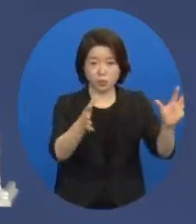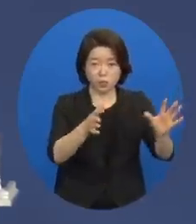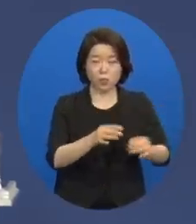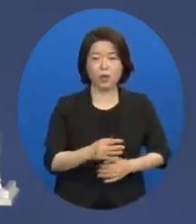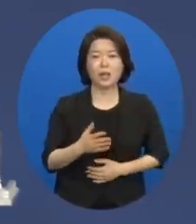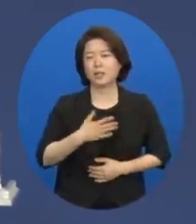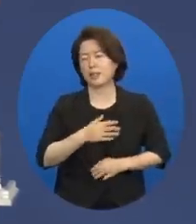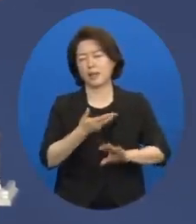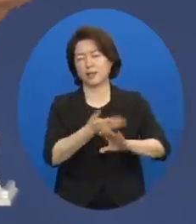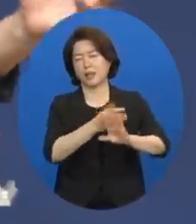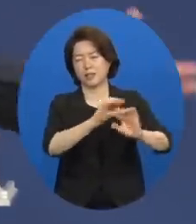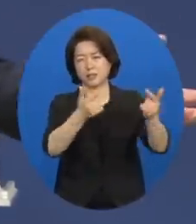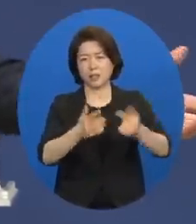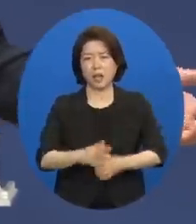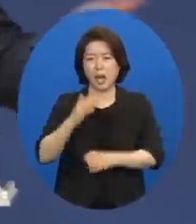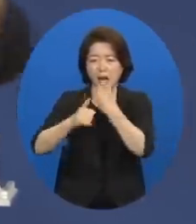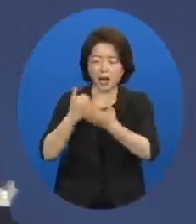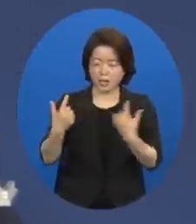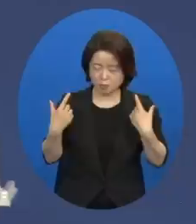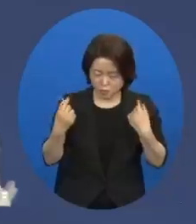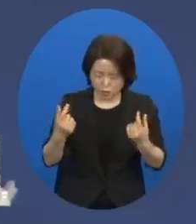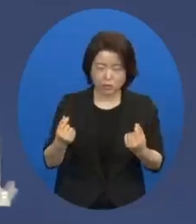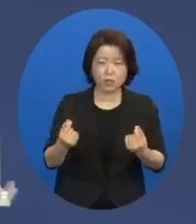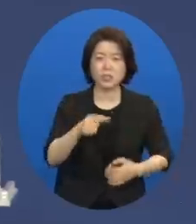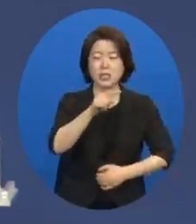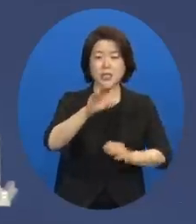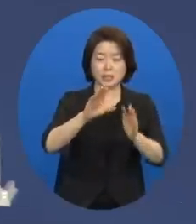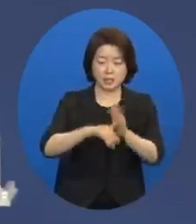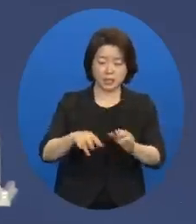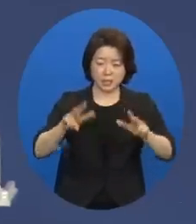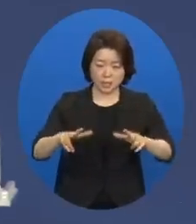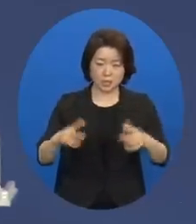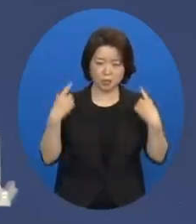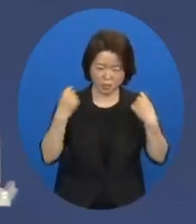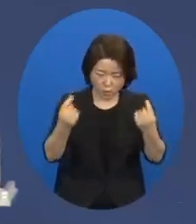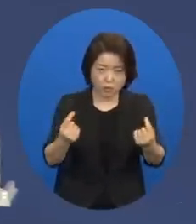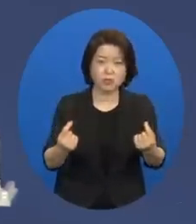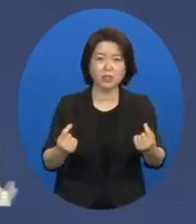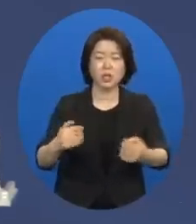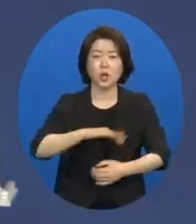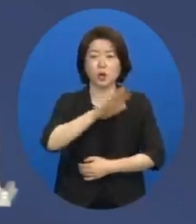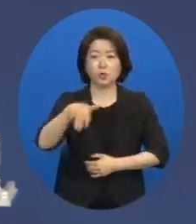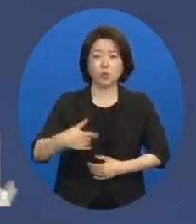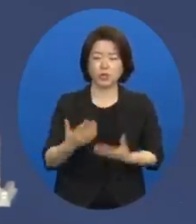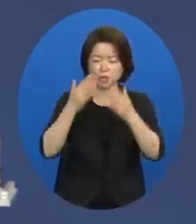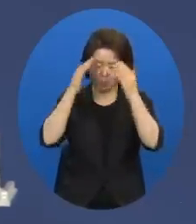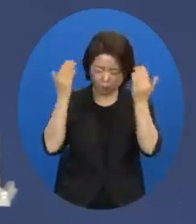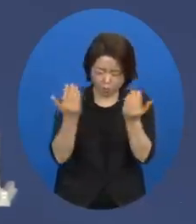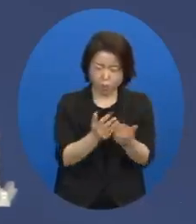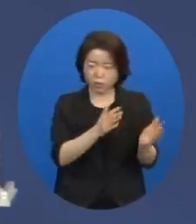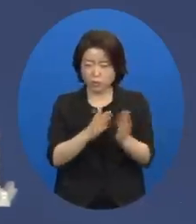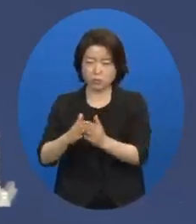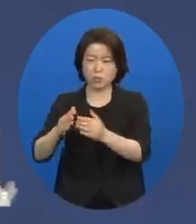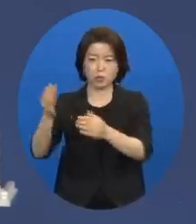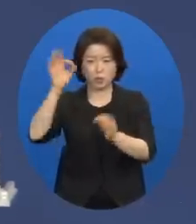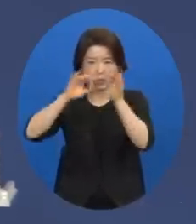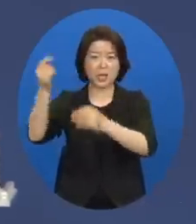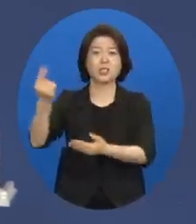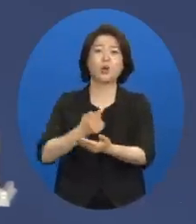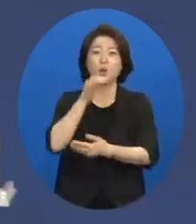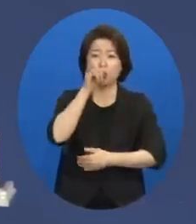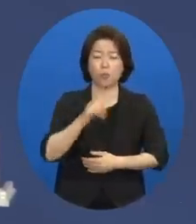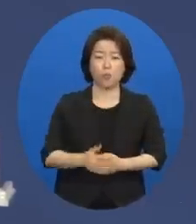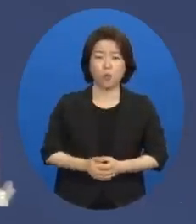아닙니다, 여러분. 하나님은 여전히 그때나 지금이나 동일하게 우리에게 모든 준비를 해놓으시고 우리를 찾아오십니다.